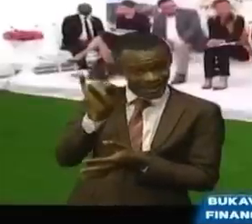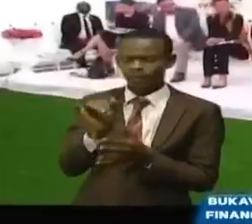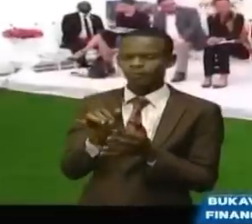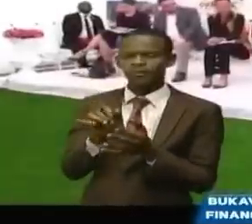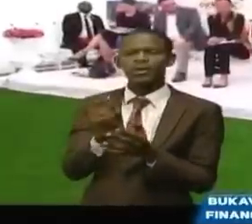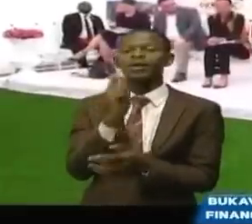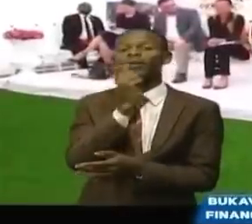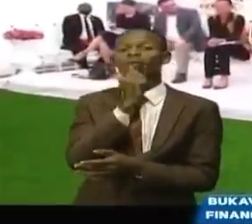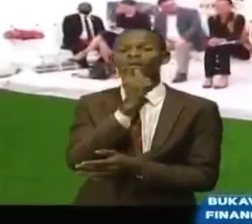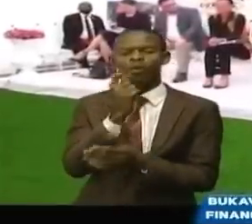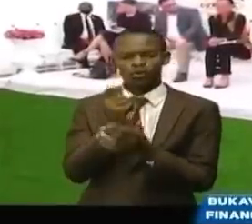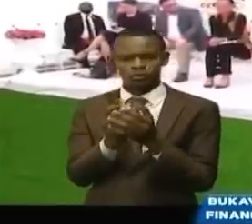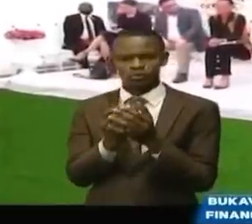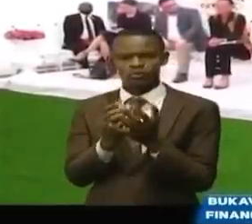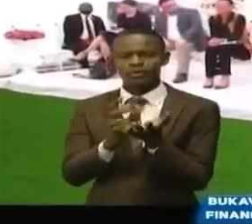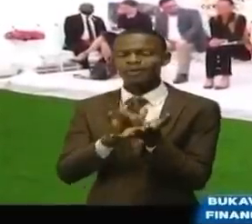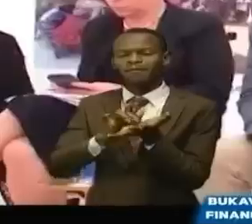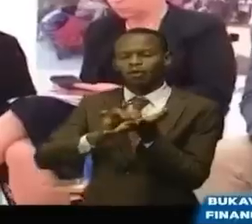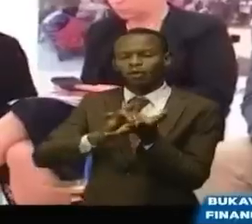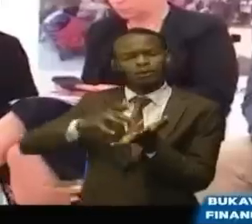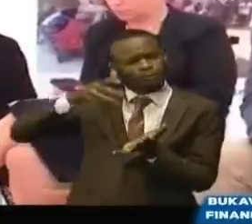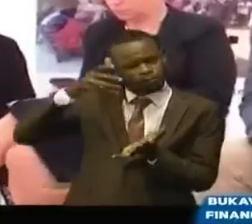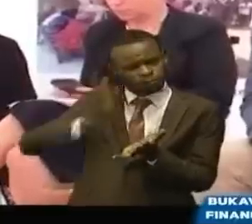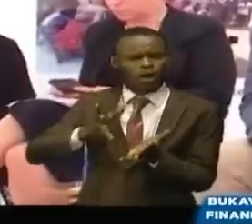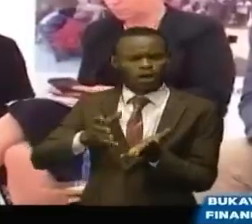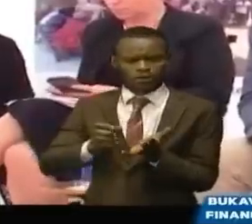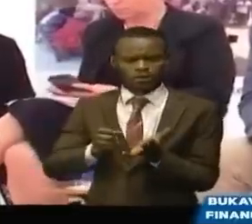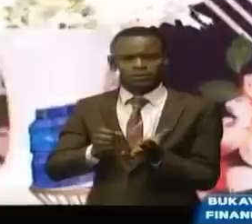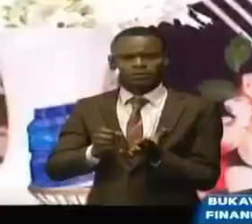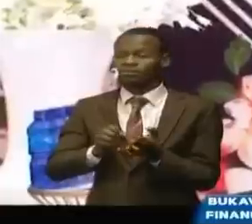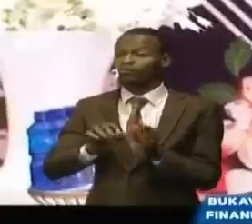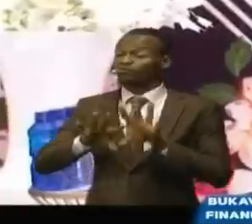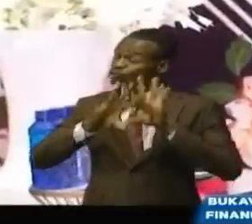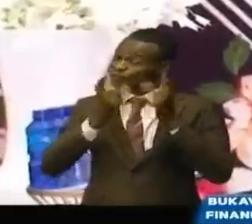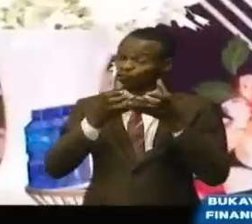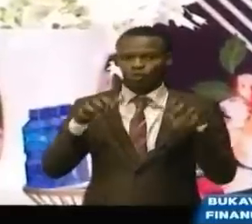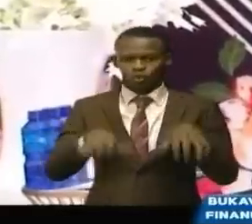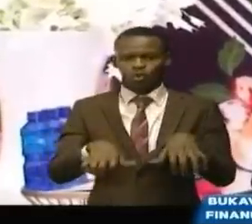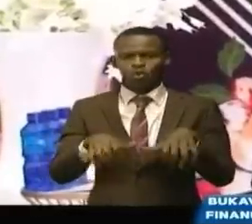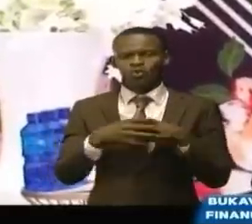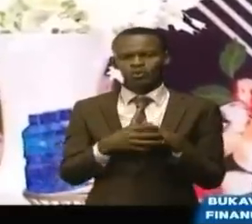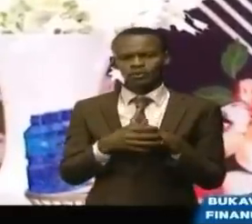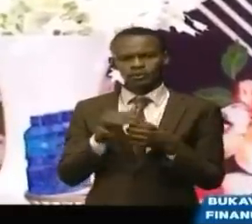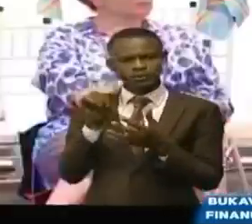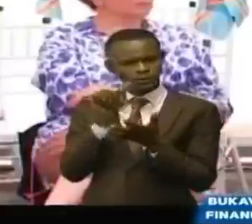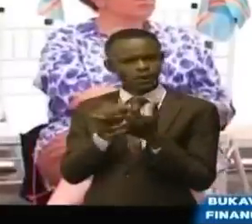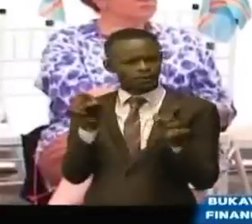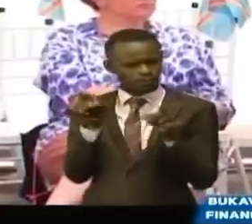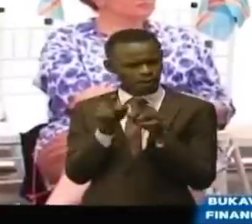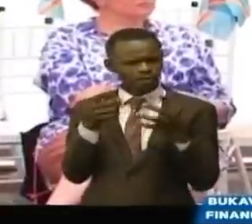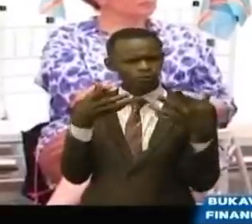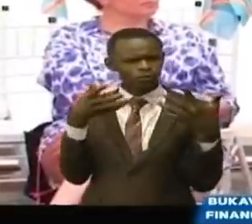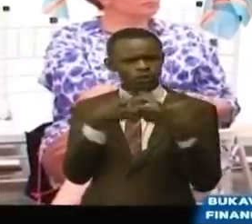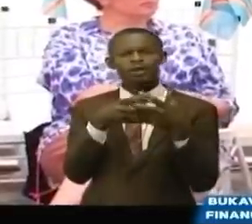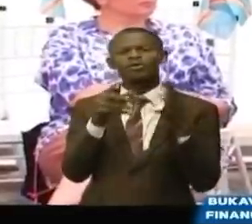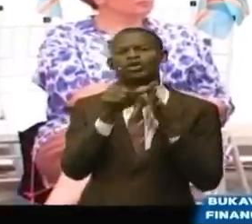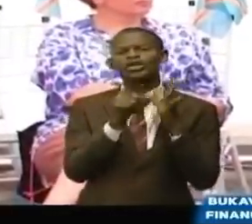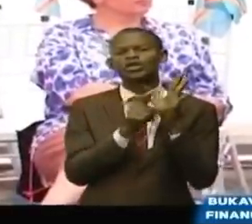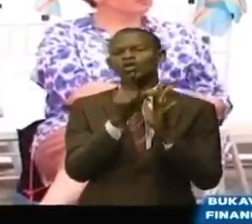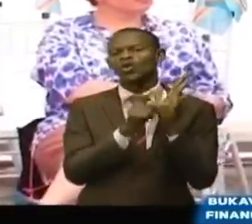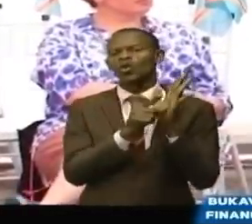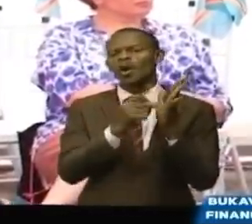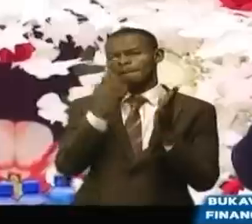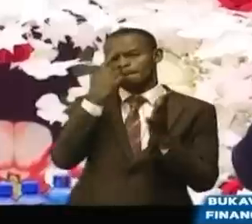centres de santé et hôpitaux du Sud Kivu, conformément à la politique pharmaceutique de la République démocratique du Congo.